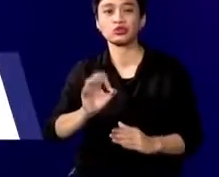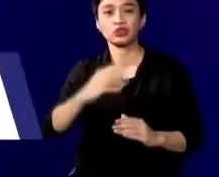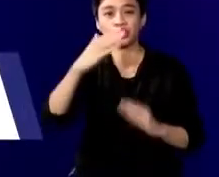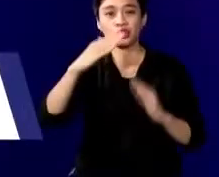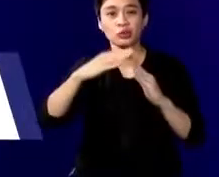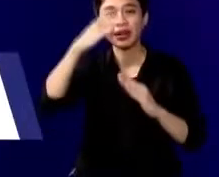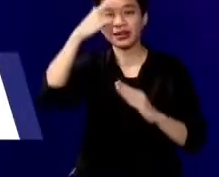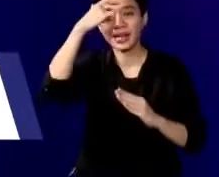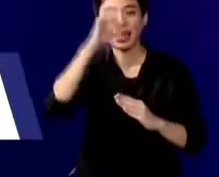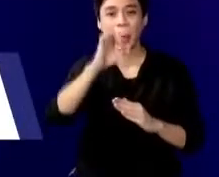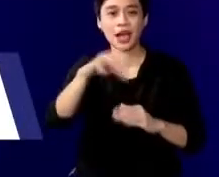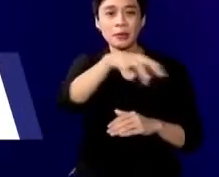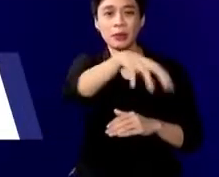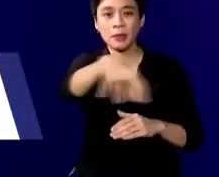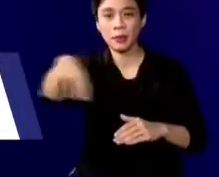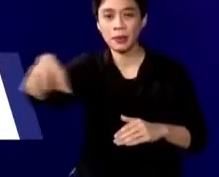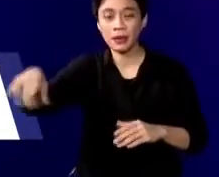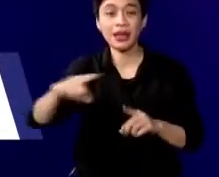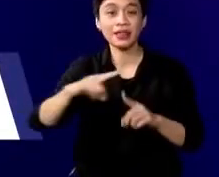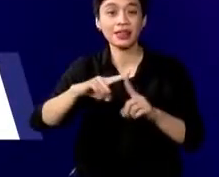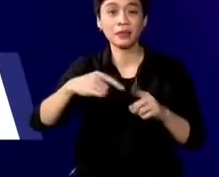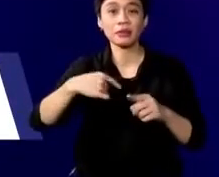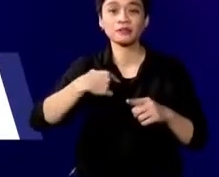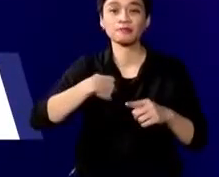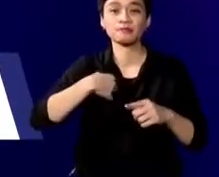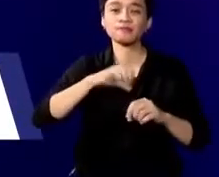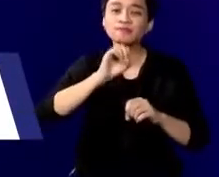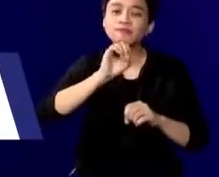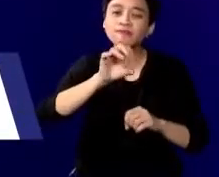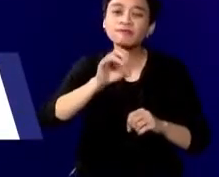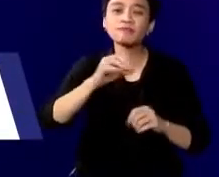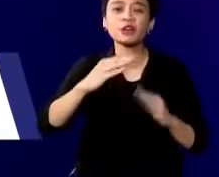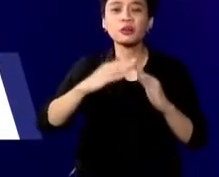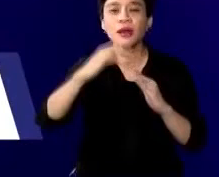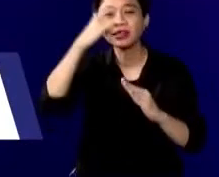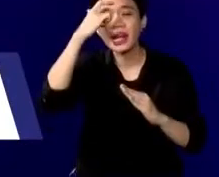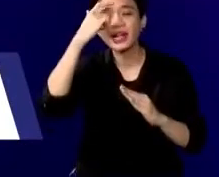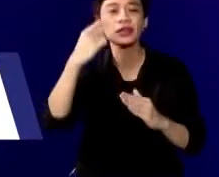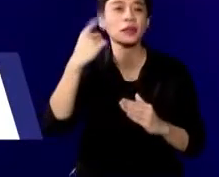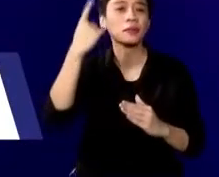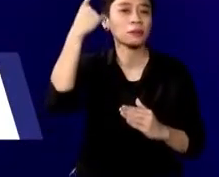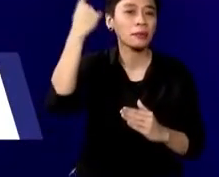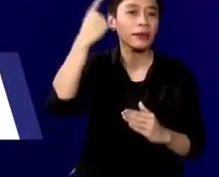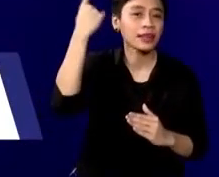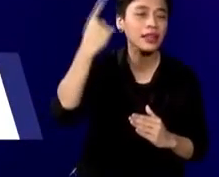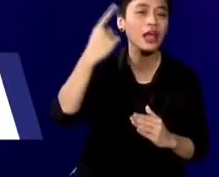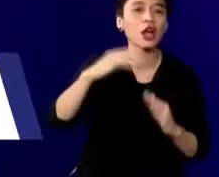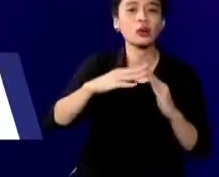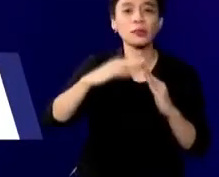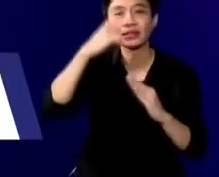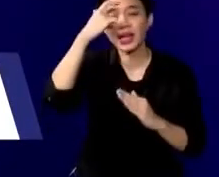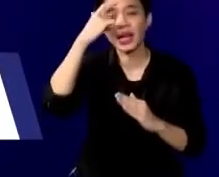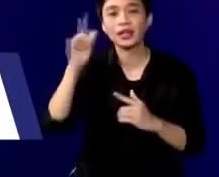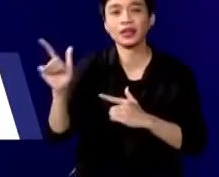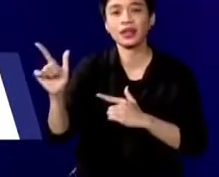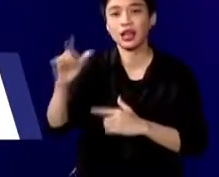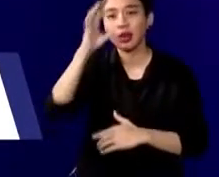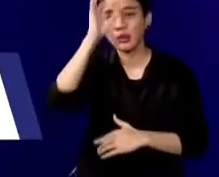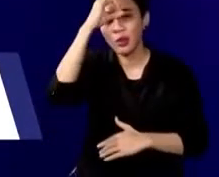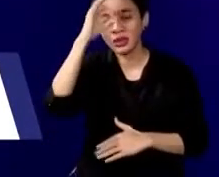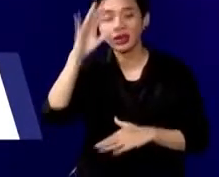juga menghimbau kepada semua rumah sakit baik itu rumah sakit pemerintah TNI poli ataupun